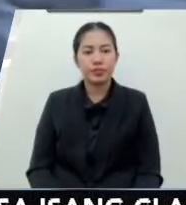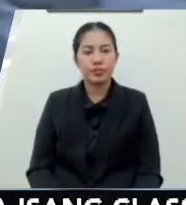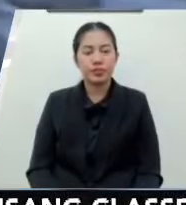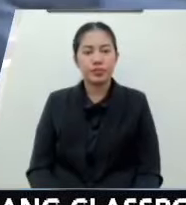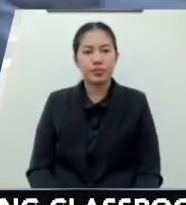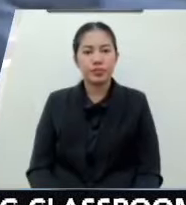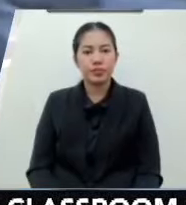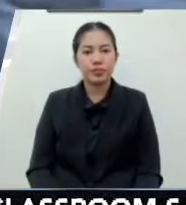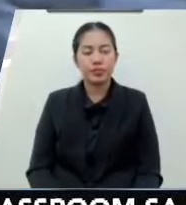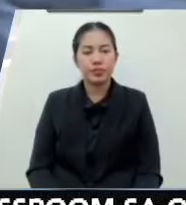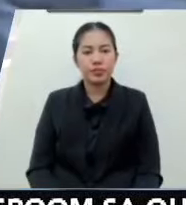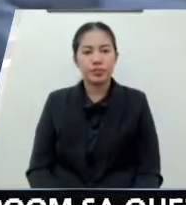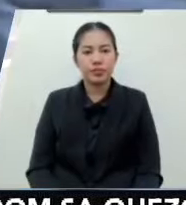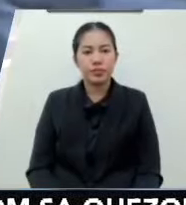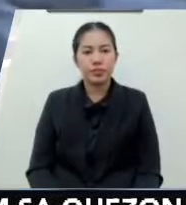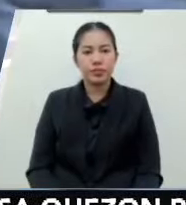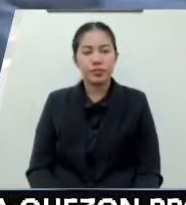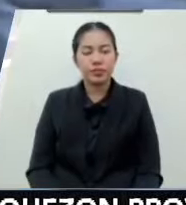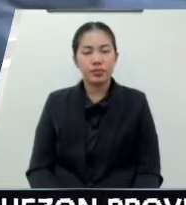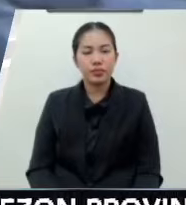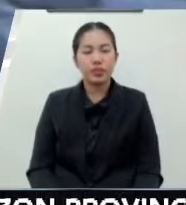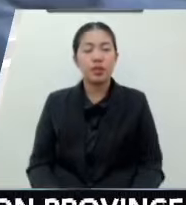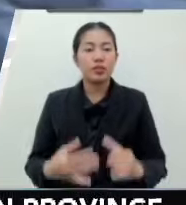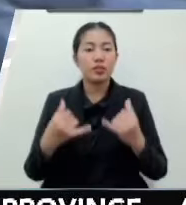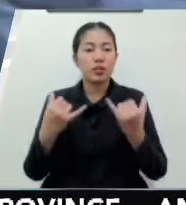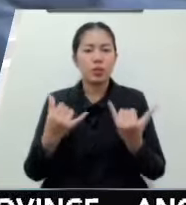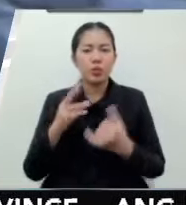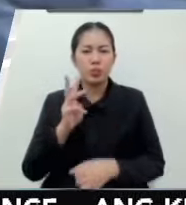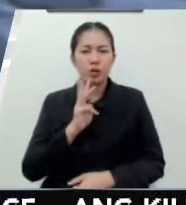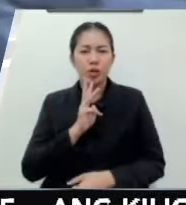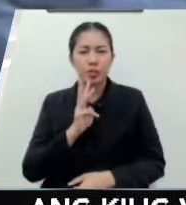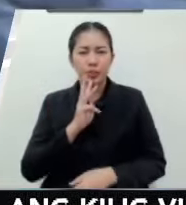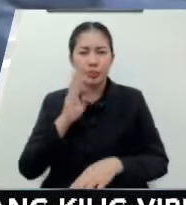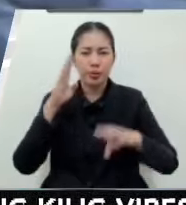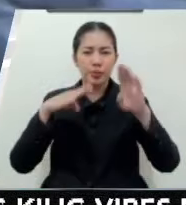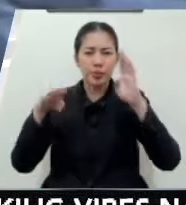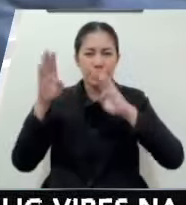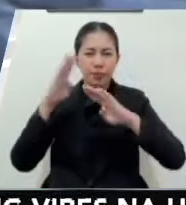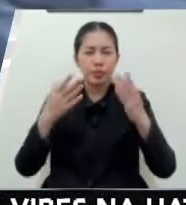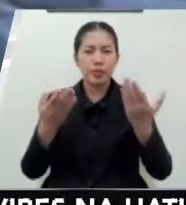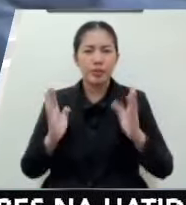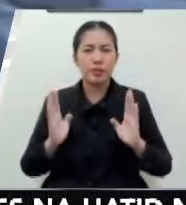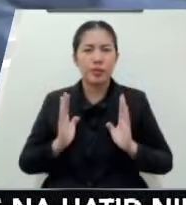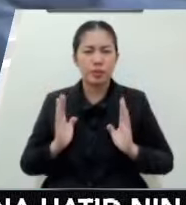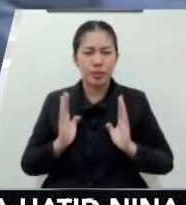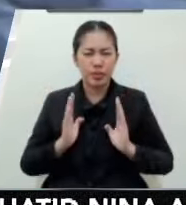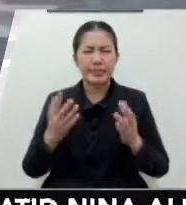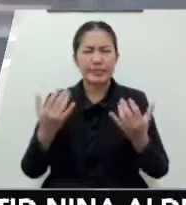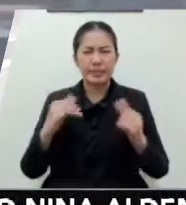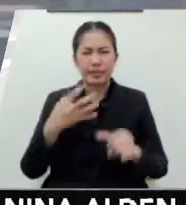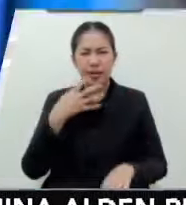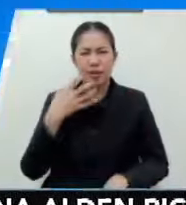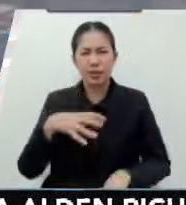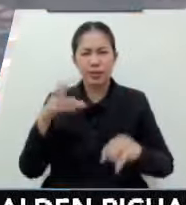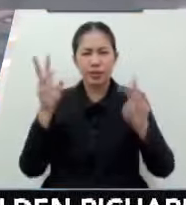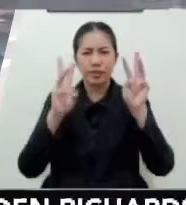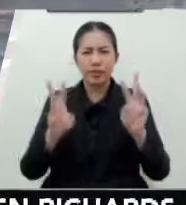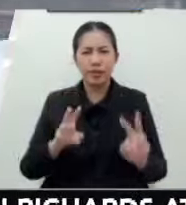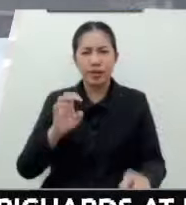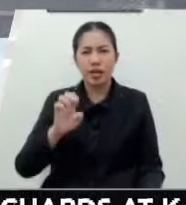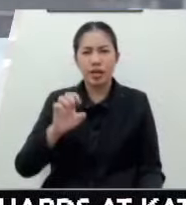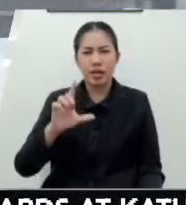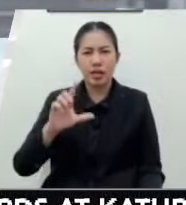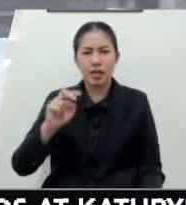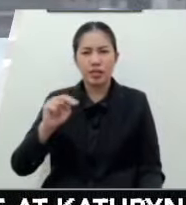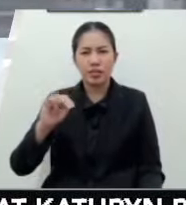Problema na rin ang supply ng tubig sa Baguio City dahil po sa mainit na panahon na epekto pa rin ang El Nino. Bumaba na ang supply ng tubig sa ilang